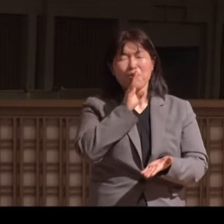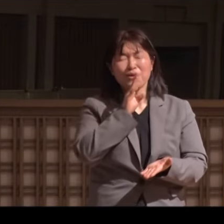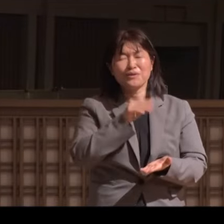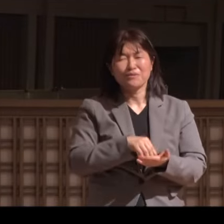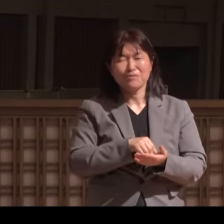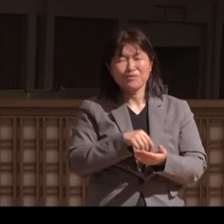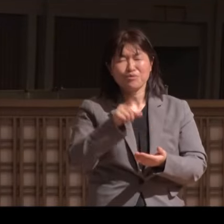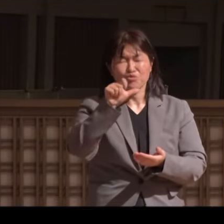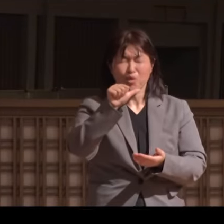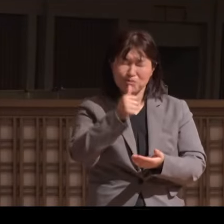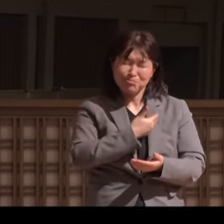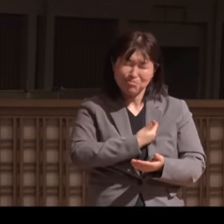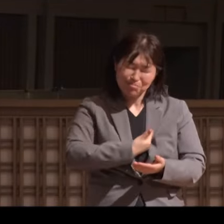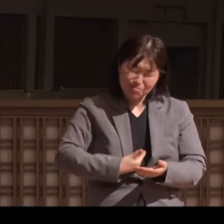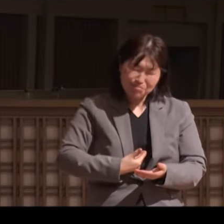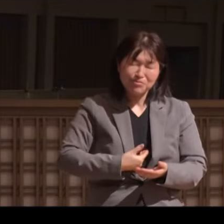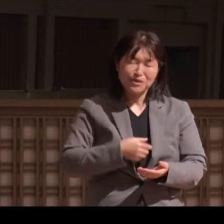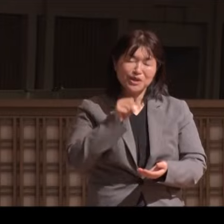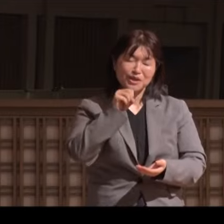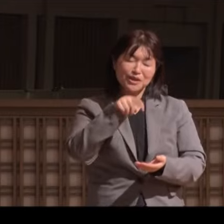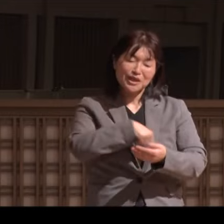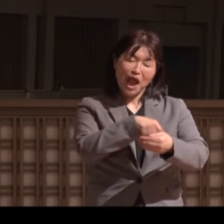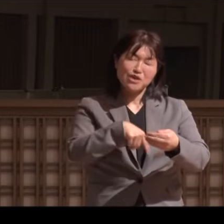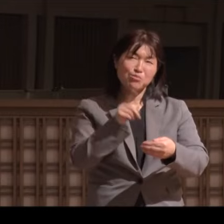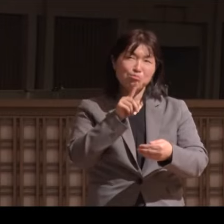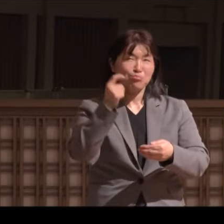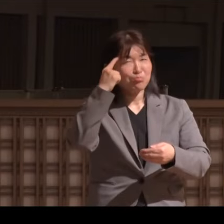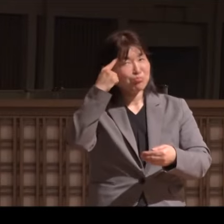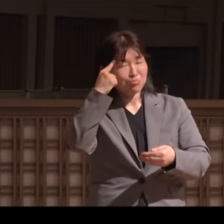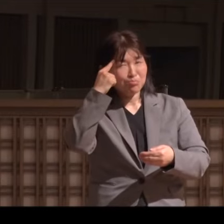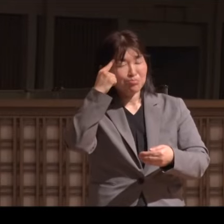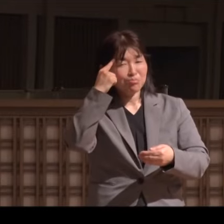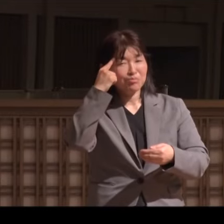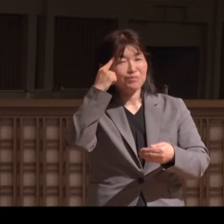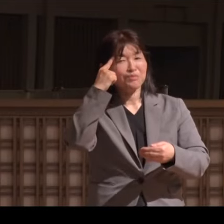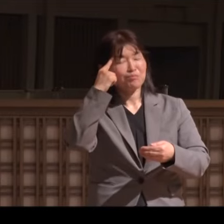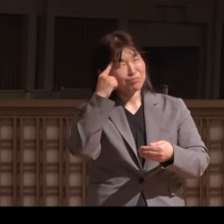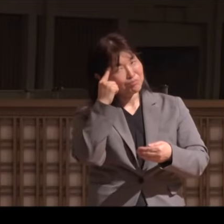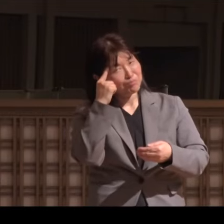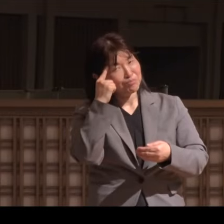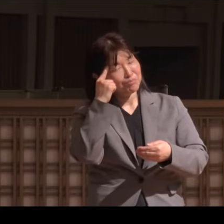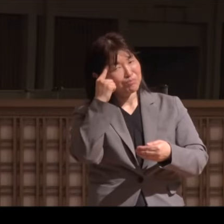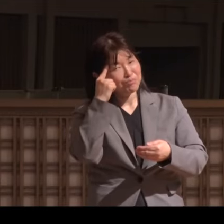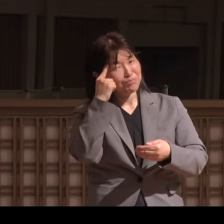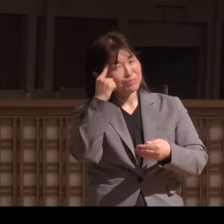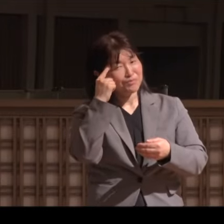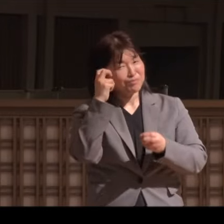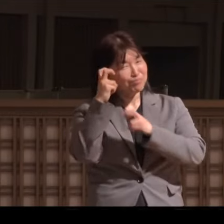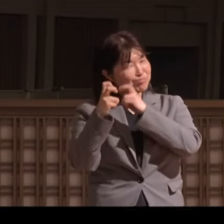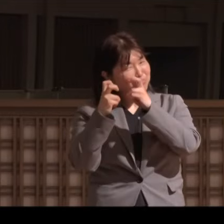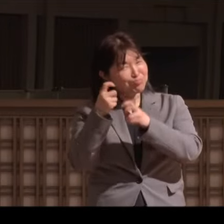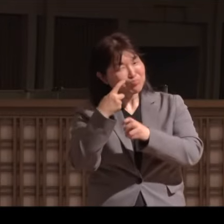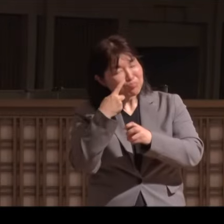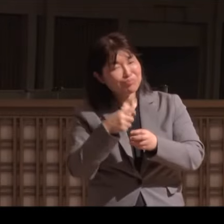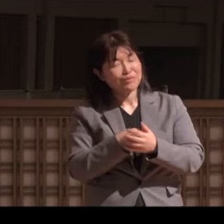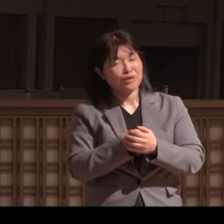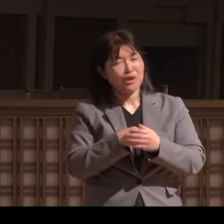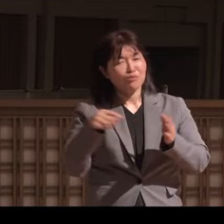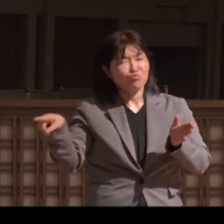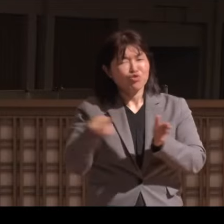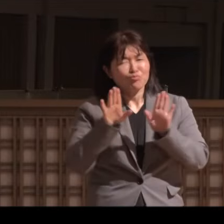15分をいただくとで何喋るのかなってちょっとねうん悩んでましたえ今